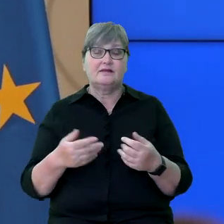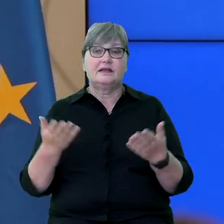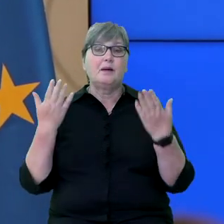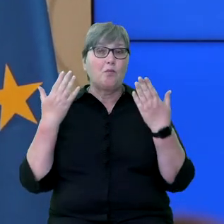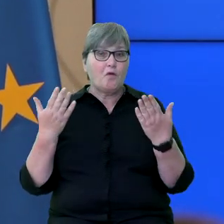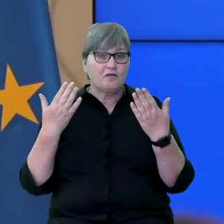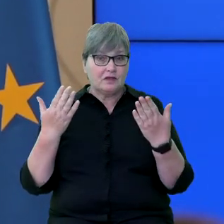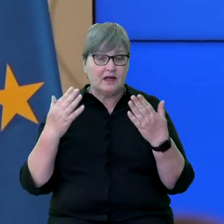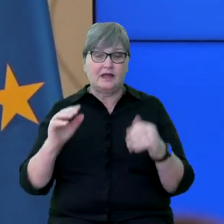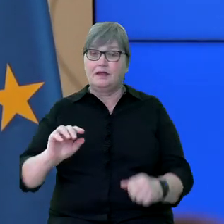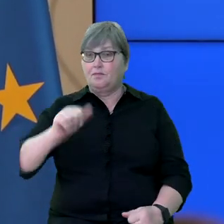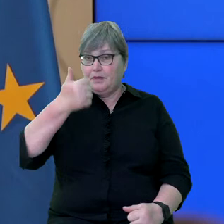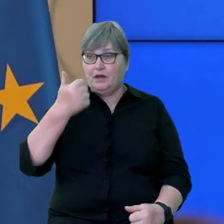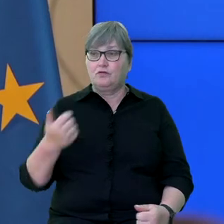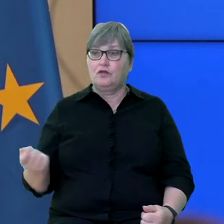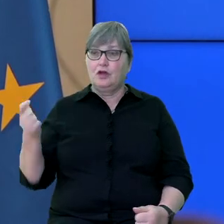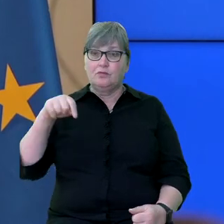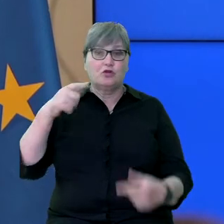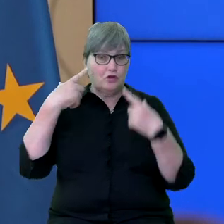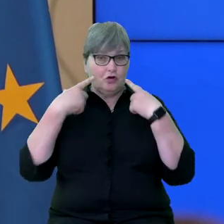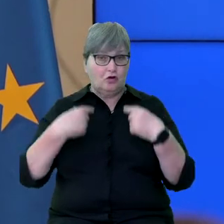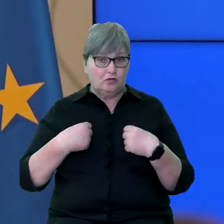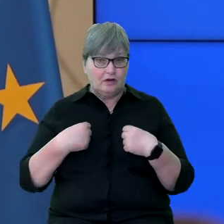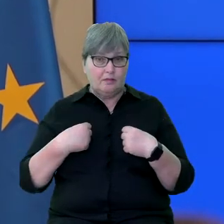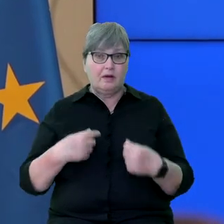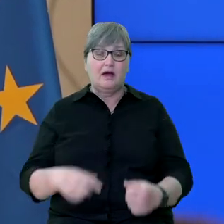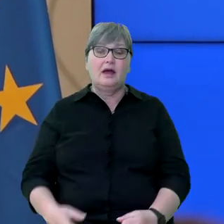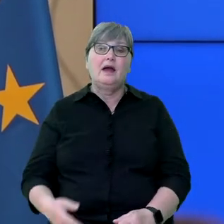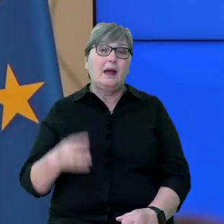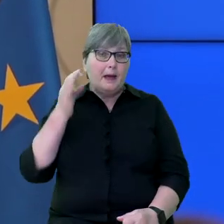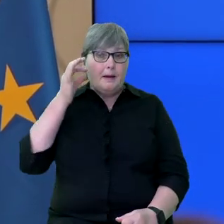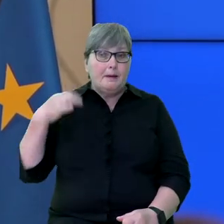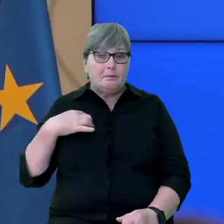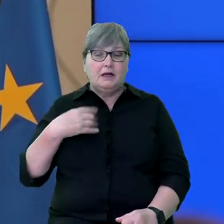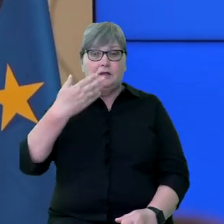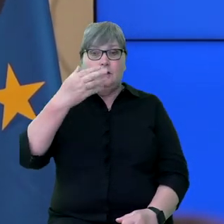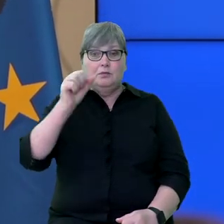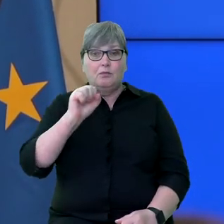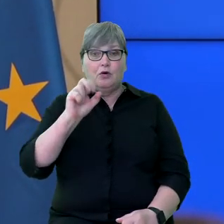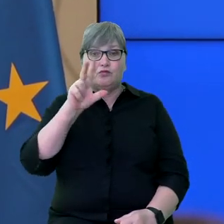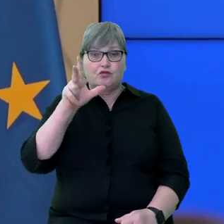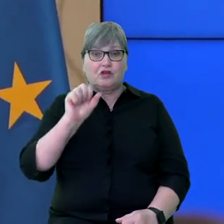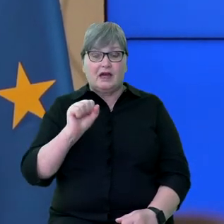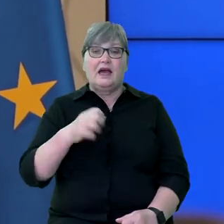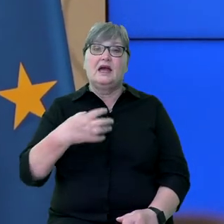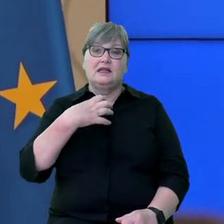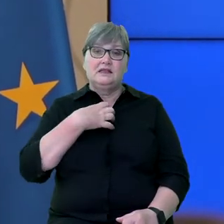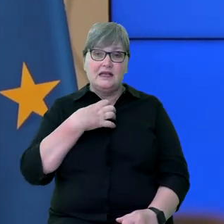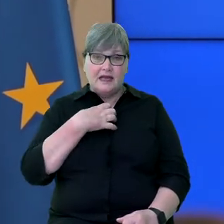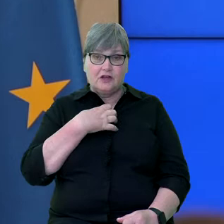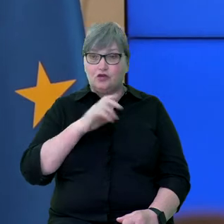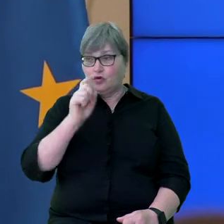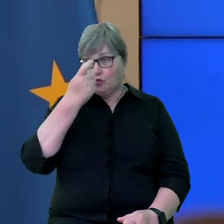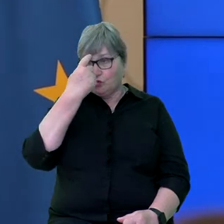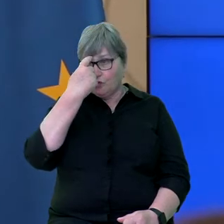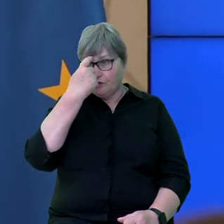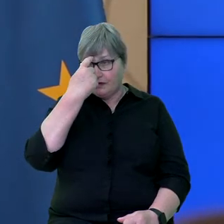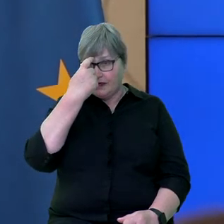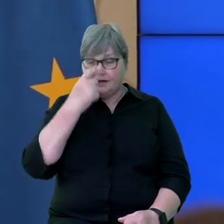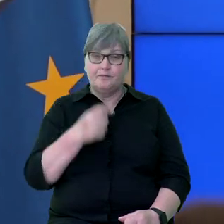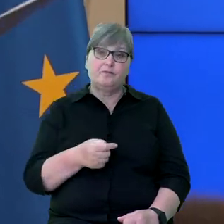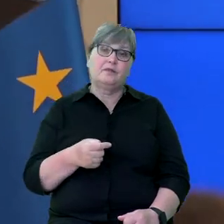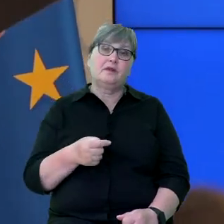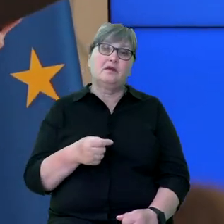w pierwszej kolejności na scenę panią Barbarę Brodowską-Mączkę, dyrektor generalną w Kancelarii Prezydenta Rzeczpospolitej Polskiej.